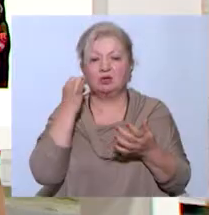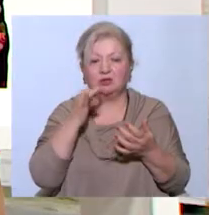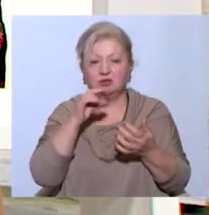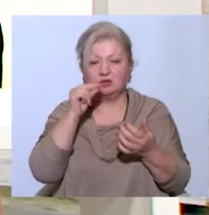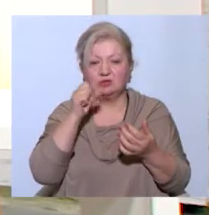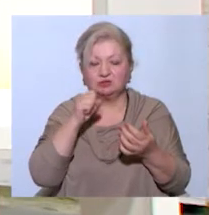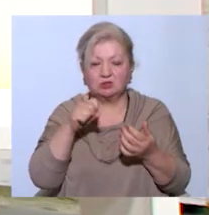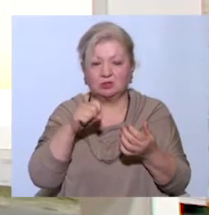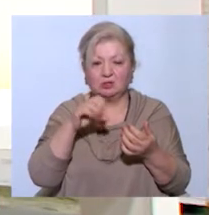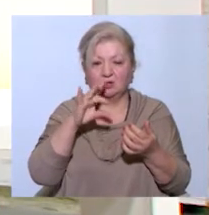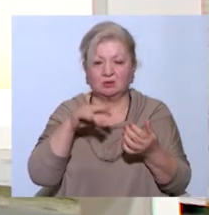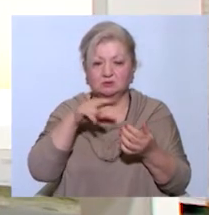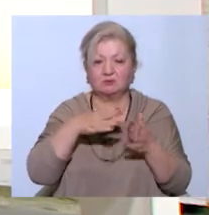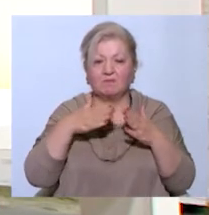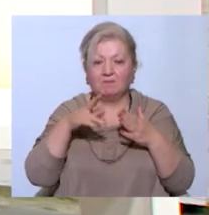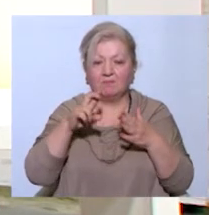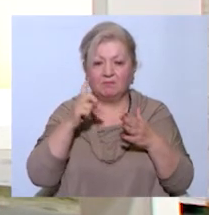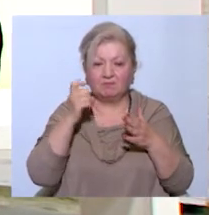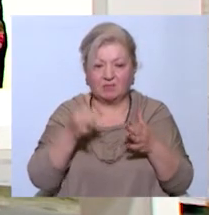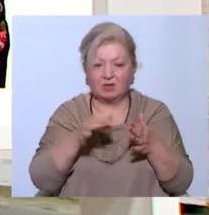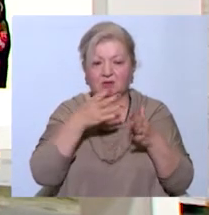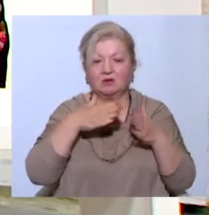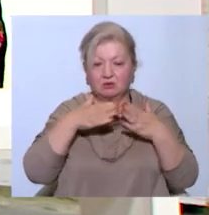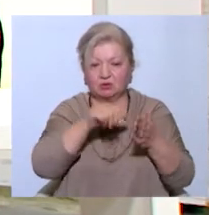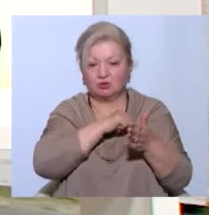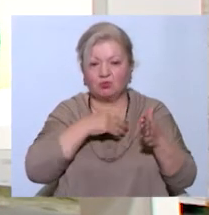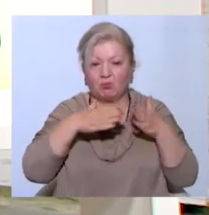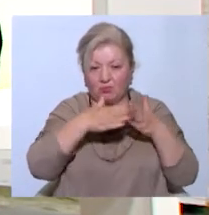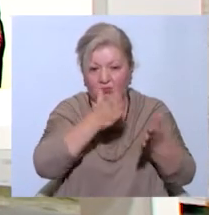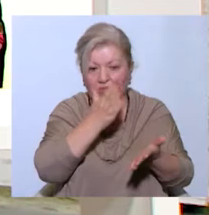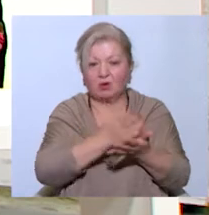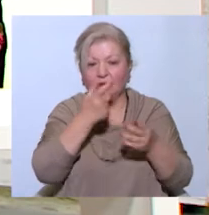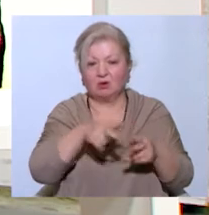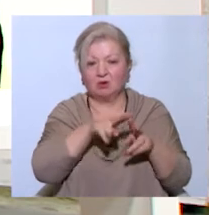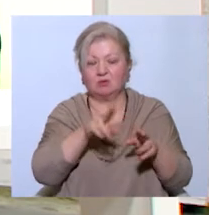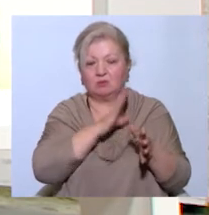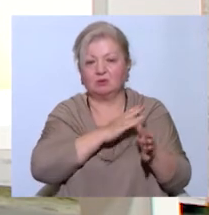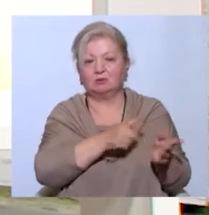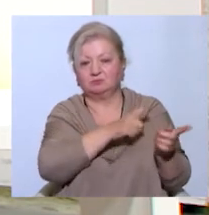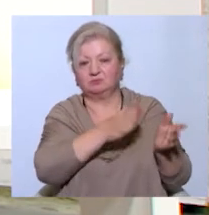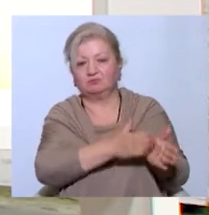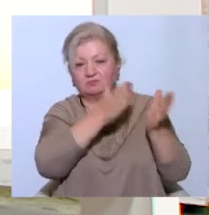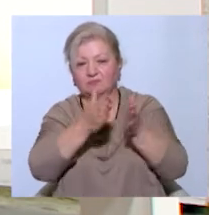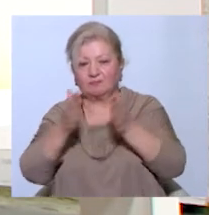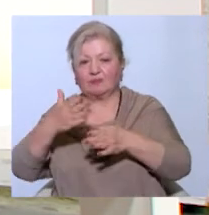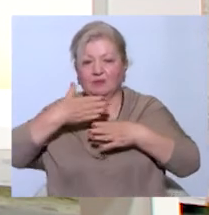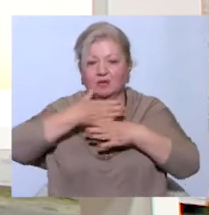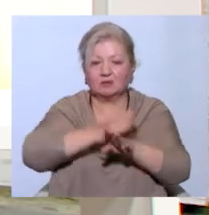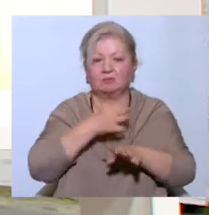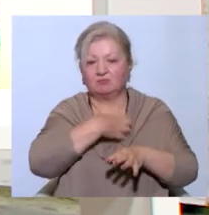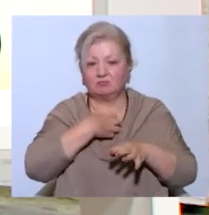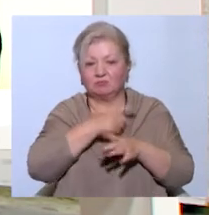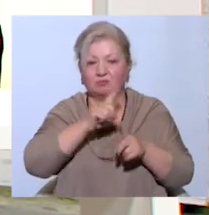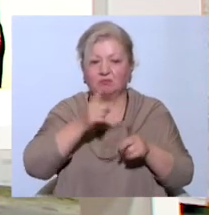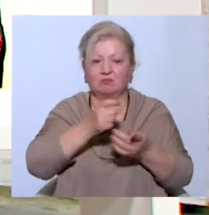რიჩარდსი ბეი, თვითონ ასეთივე პორტი და ასე ხდებოდა სწორედ გადატანა და გადანაწილება აი ამ მნიშვნელოვანი